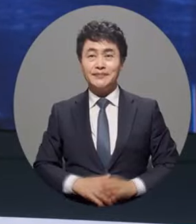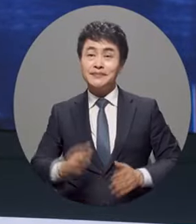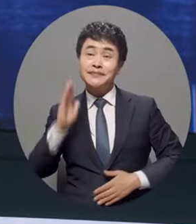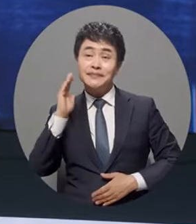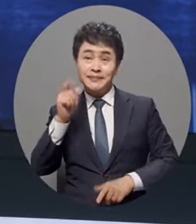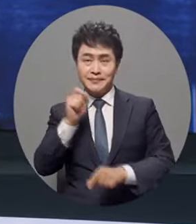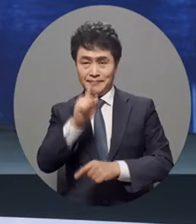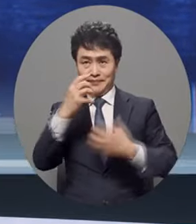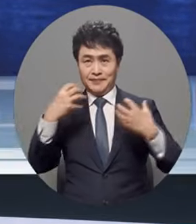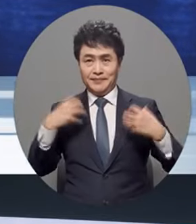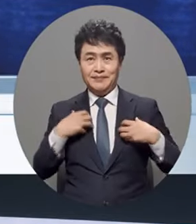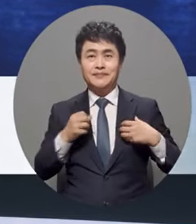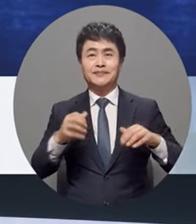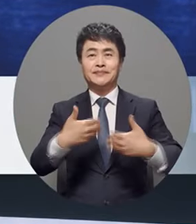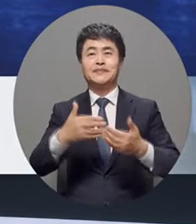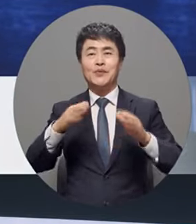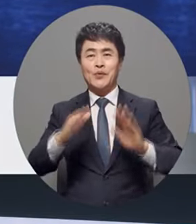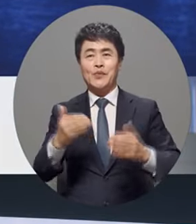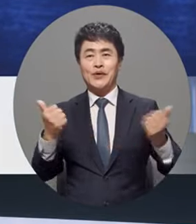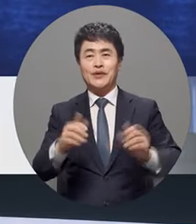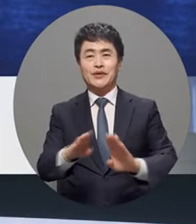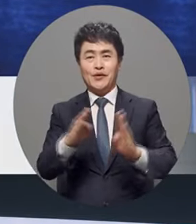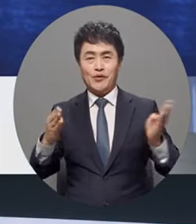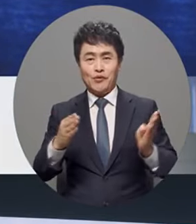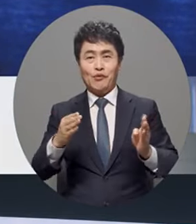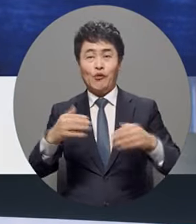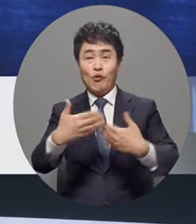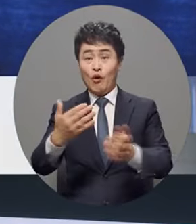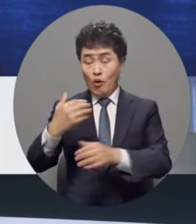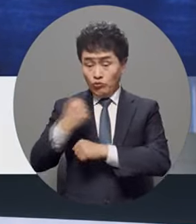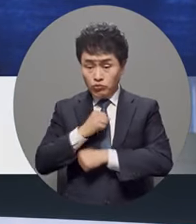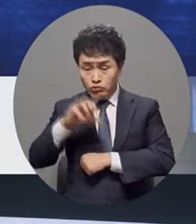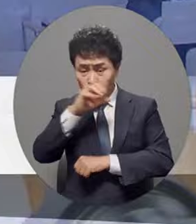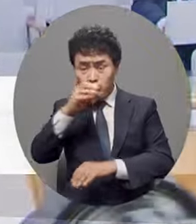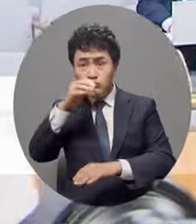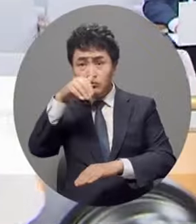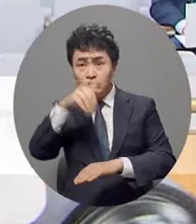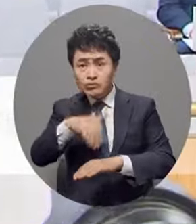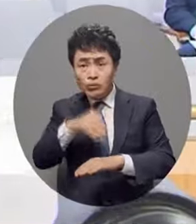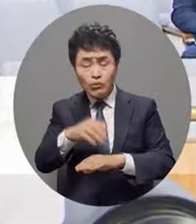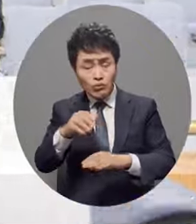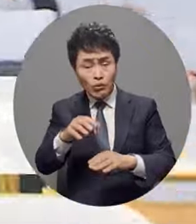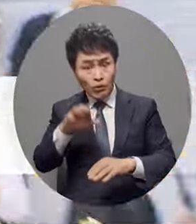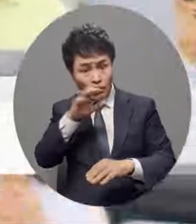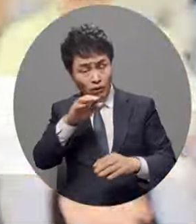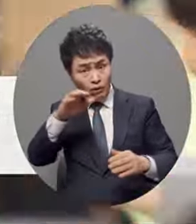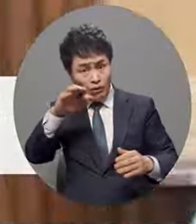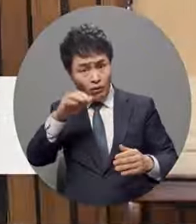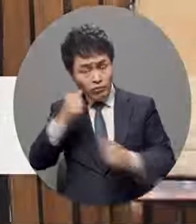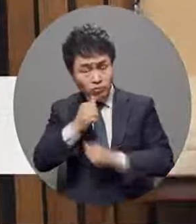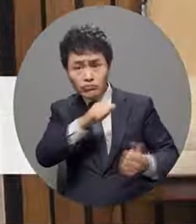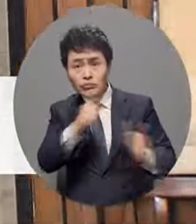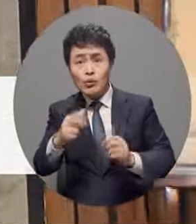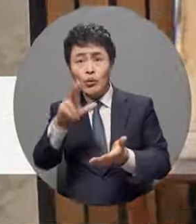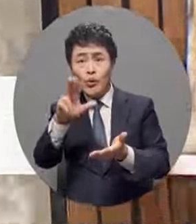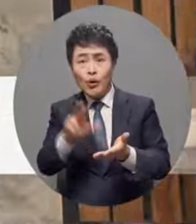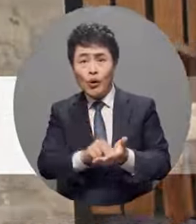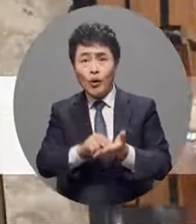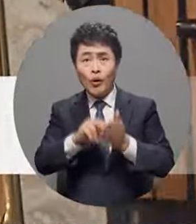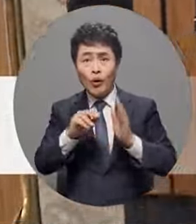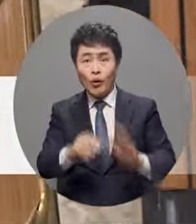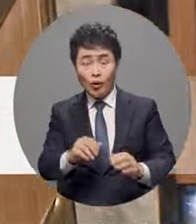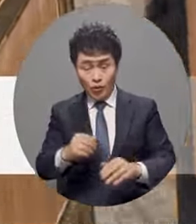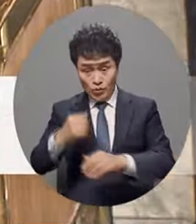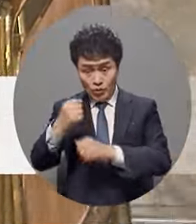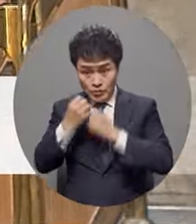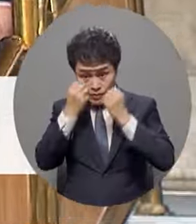대통령 실과 정부 여당은 오늘 회의를 열고 군기 훈련도중 훈련병이 숨진 사건과 관련해 모든 신병교육대